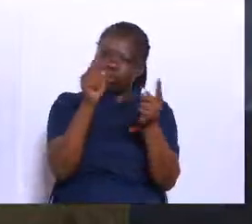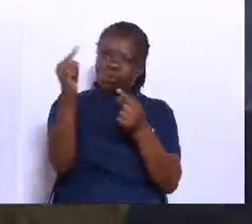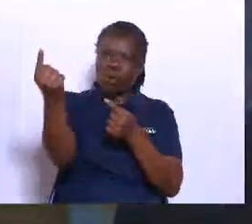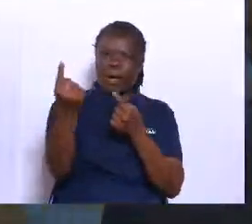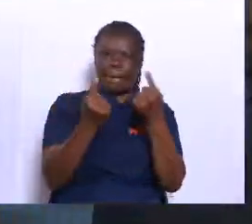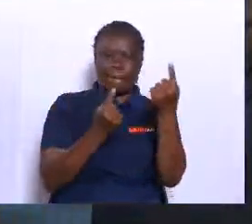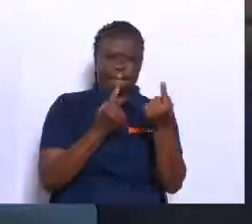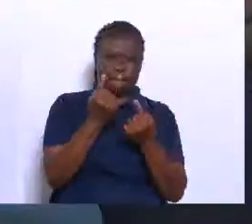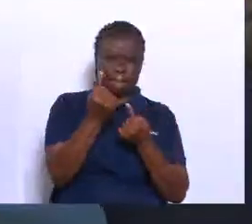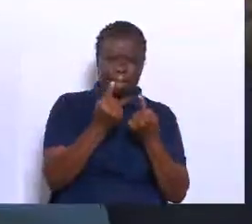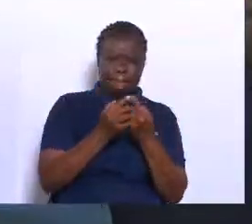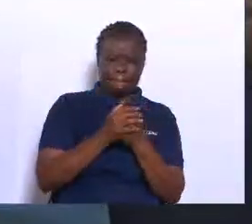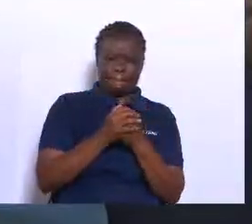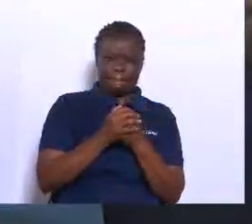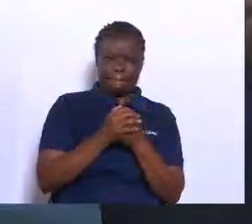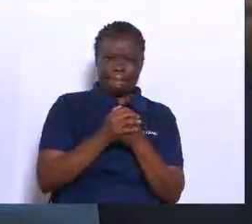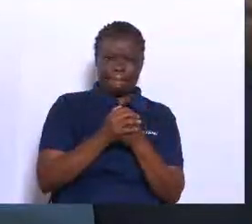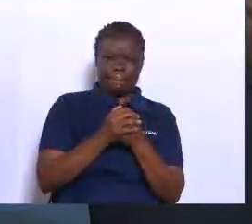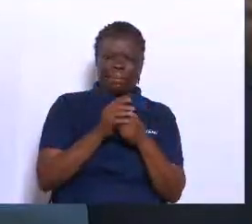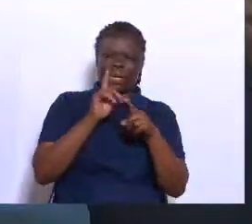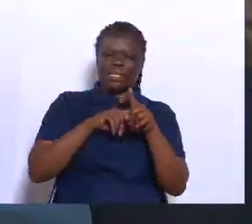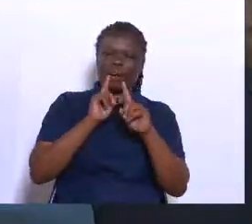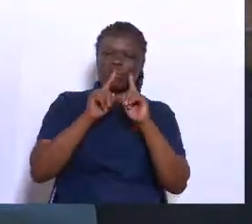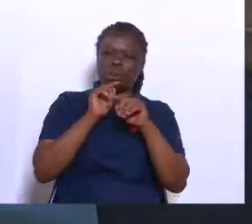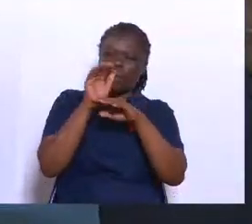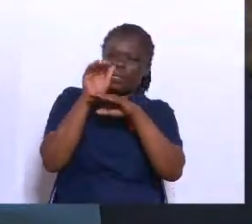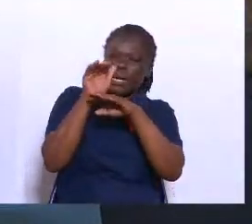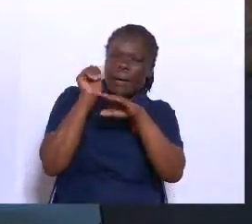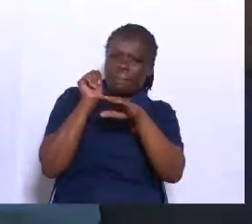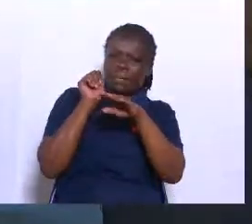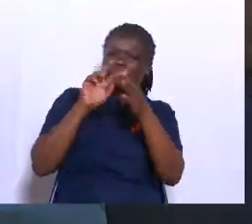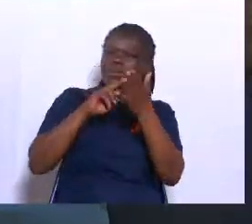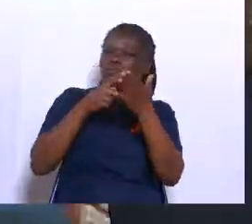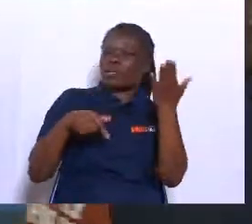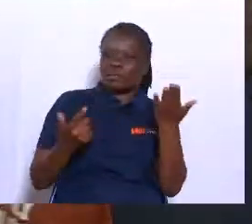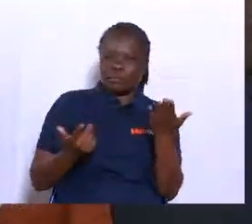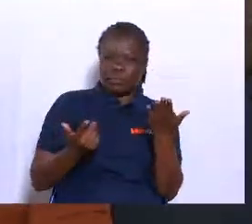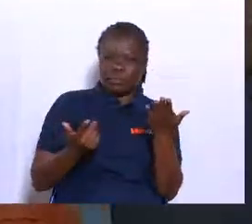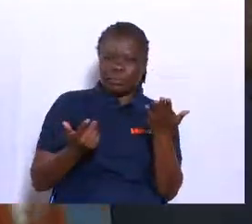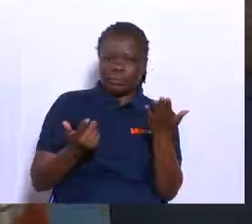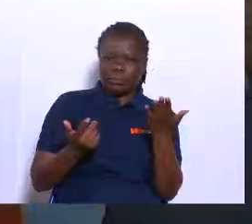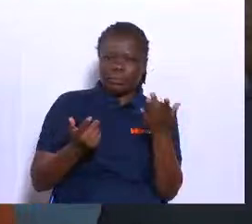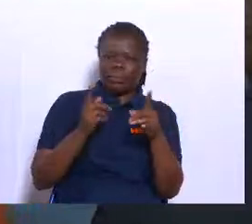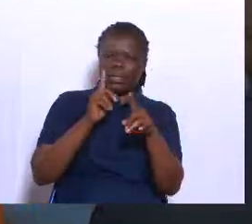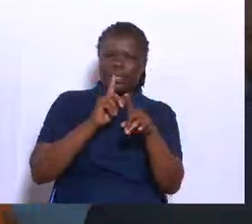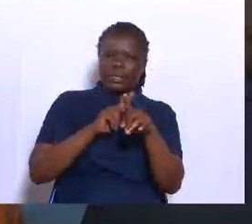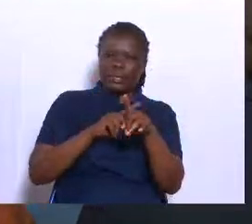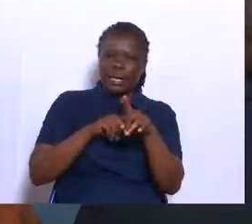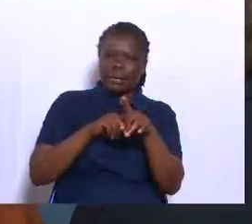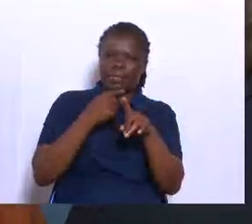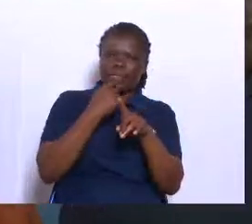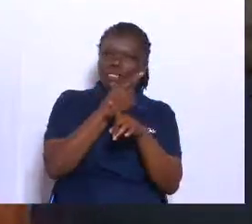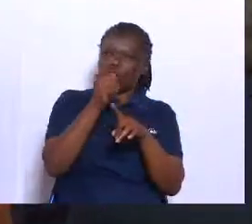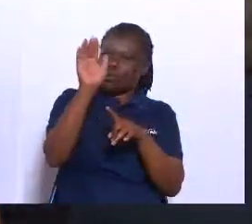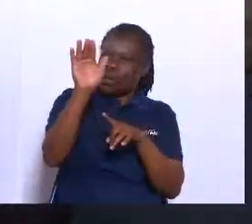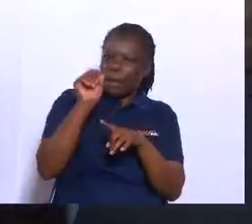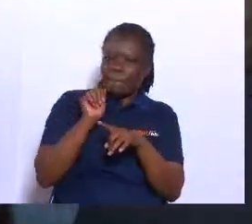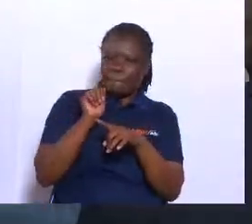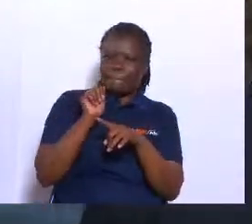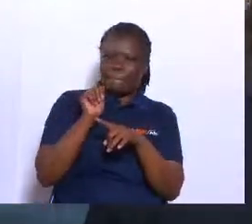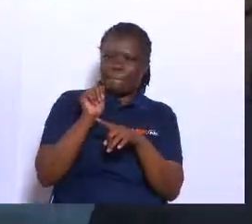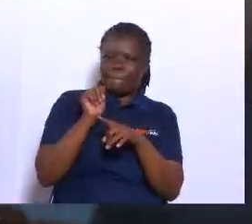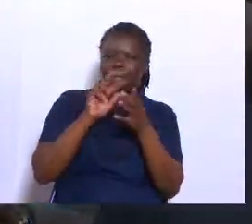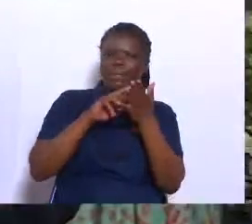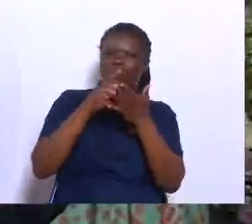mbele. What does it mean to come? Je, inamaanisha nini unapo itwa kuja mbele?